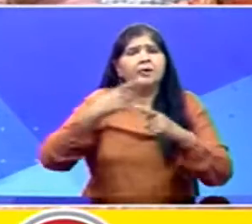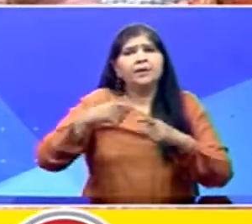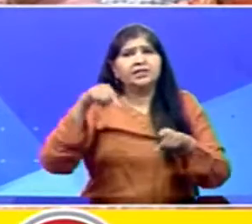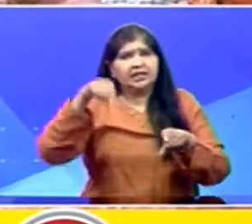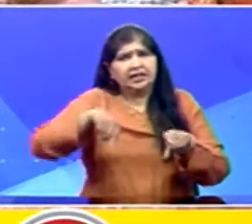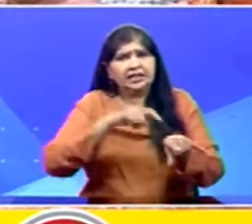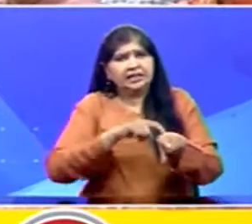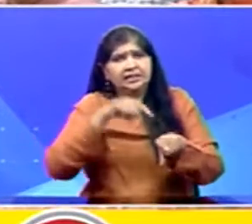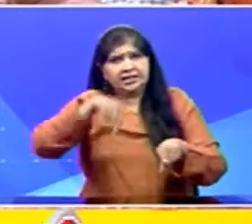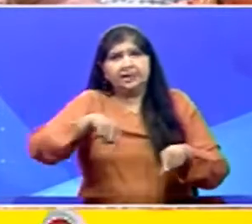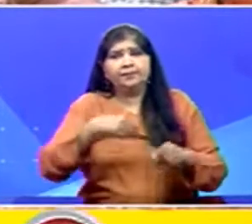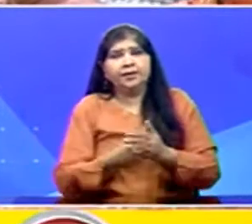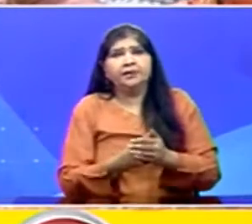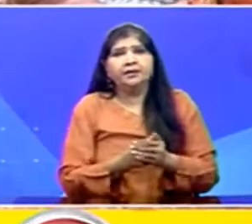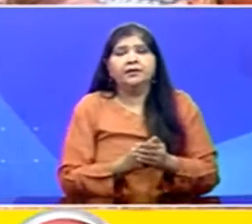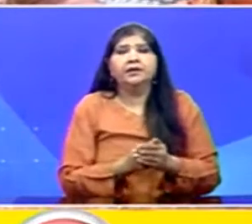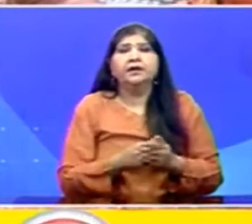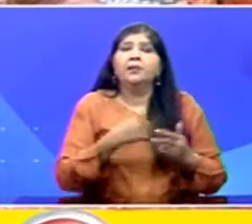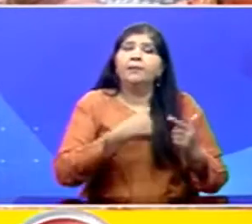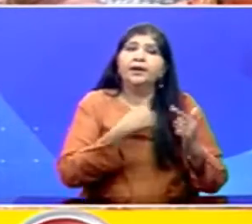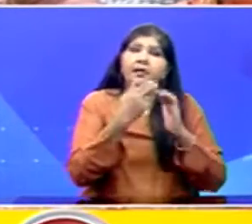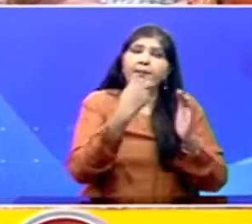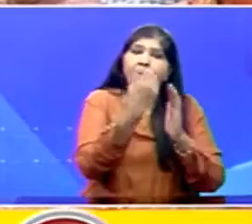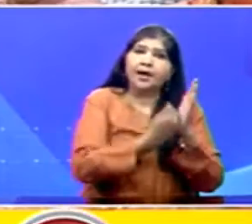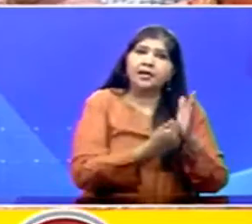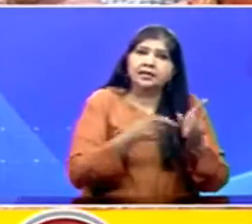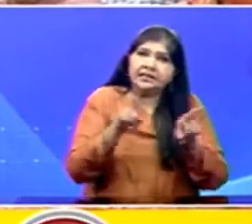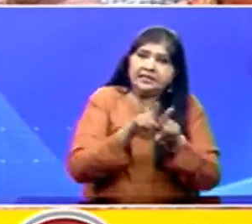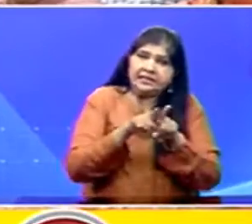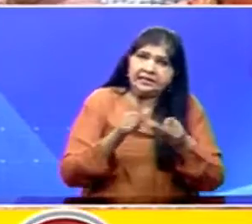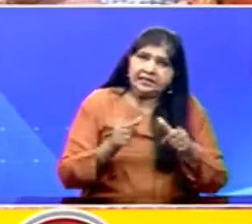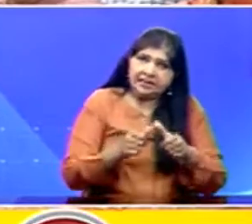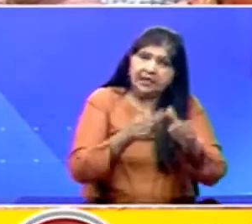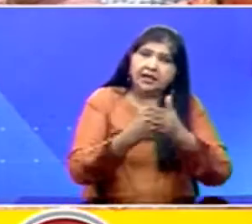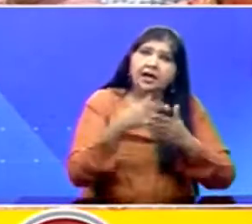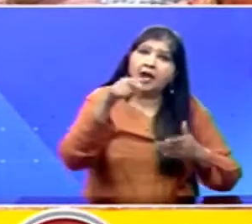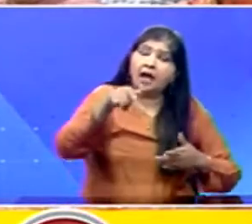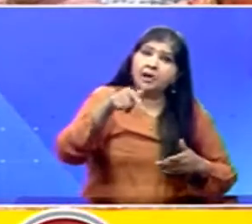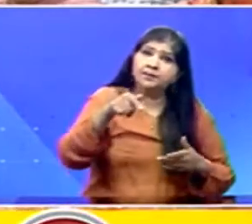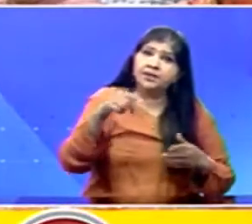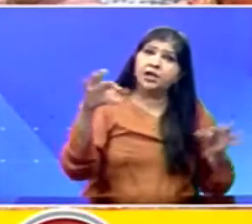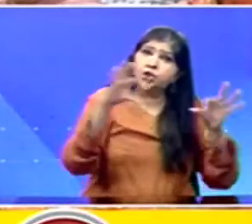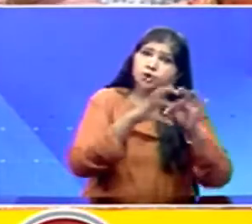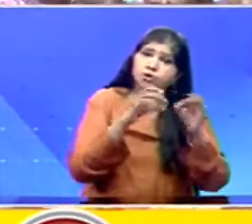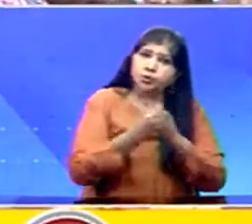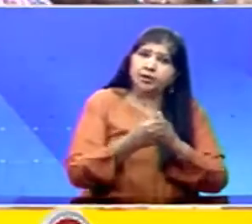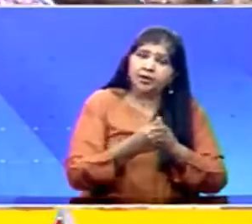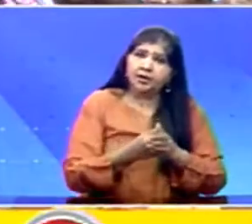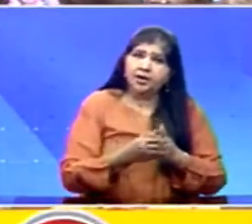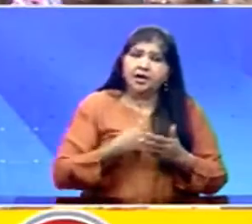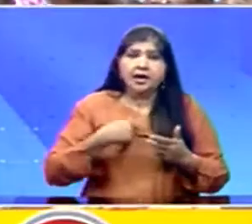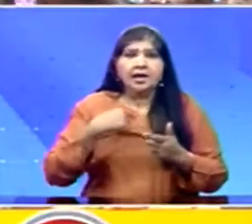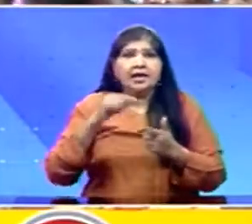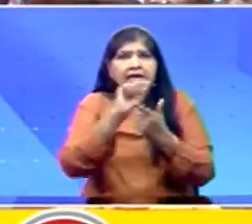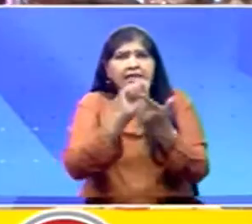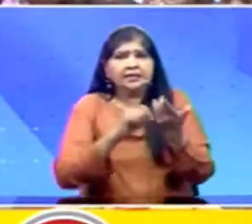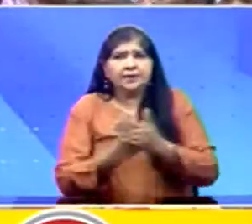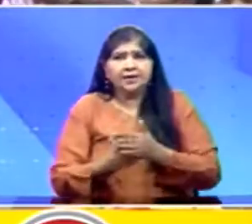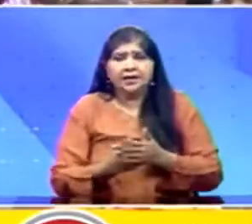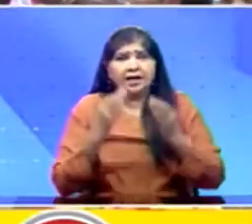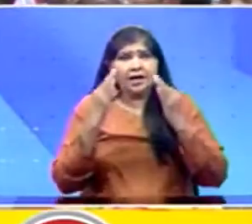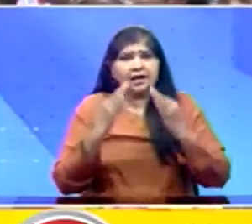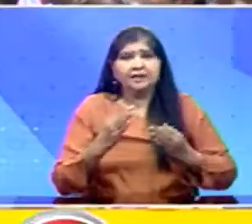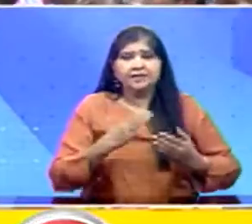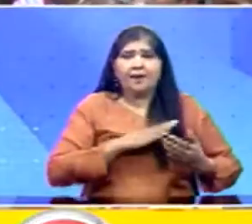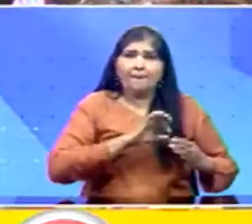तरह इस बार भी मन की बात के जर्ये आप सभी से जुड़ने का यह अनुभव बहुती